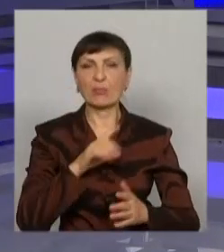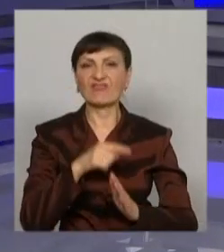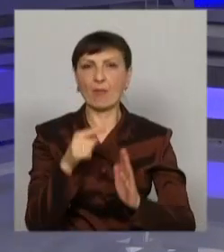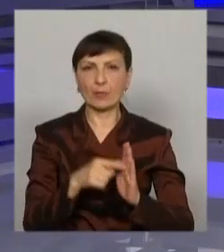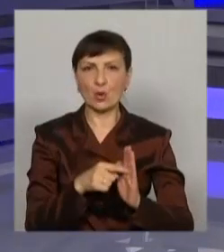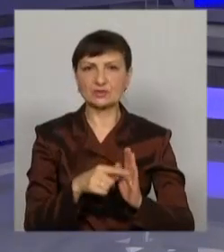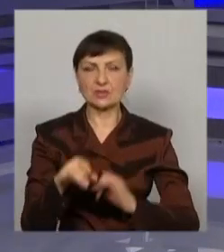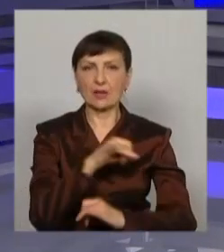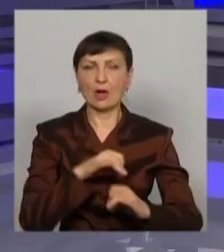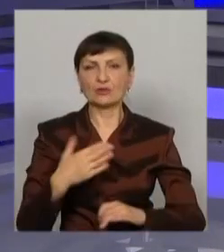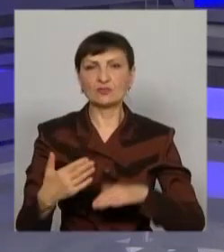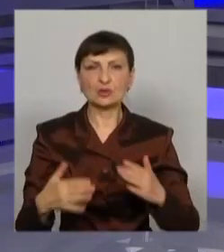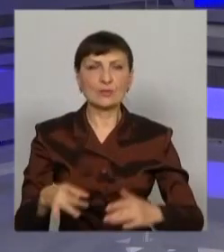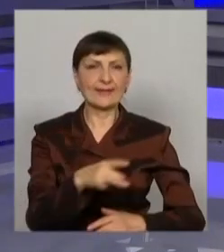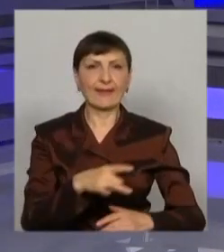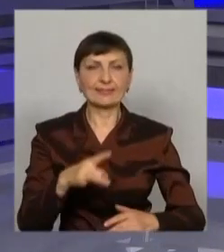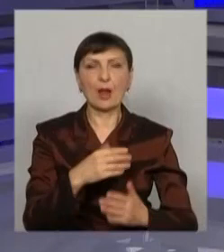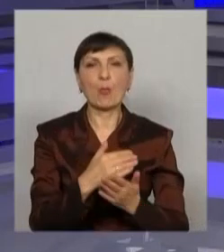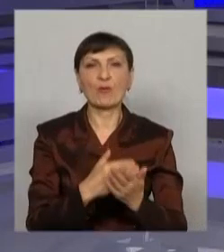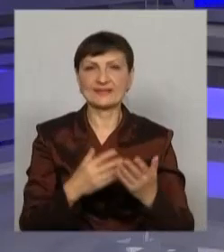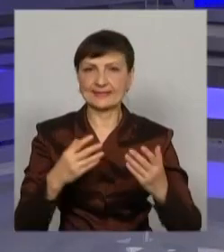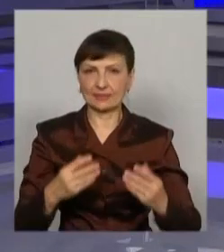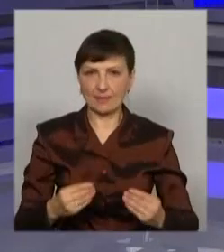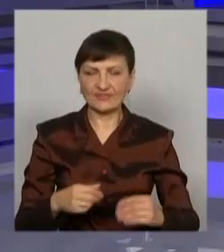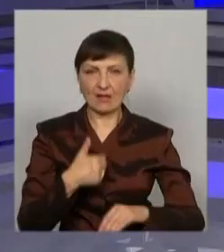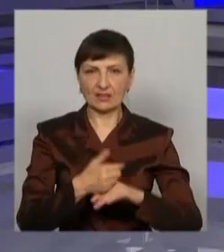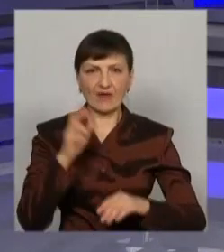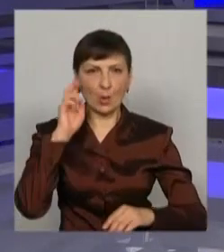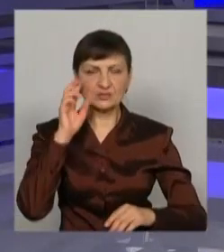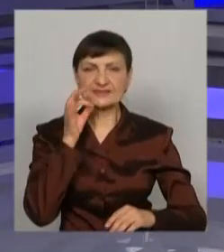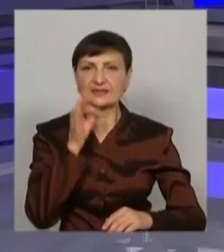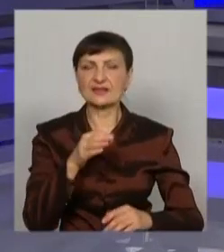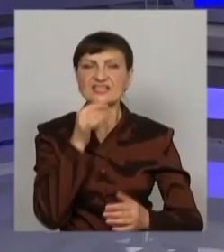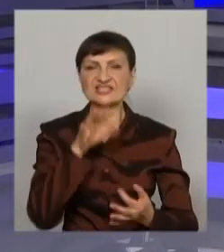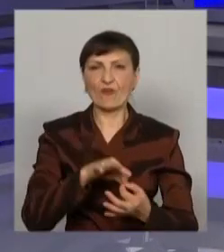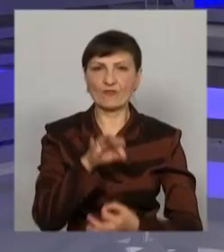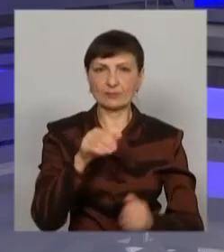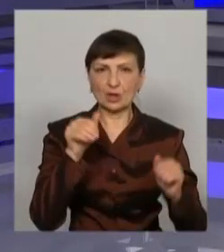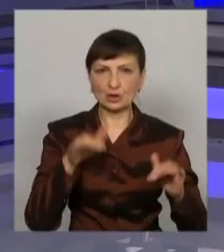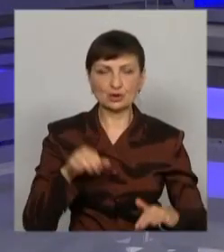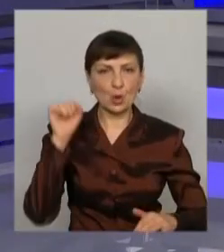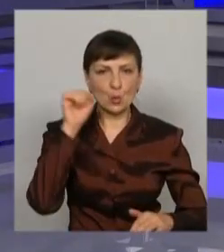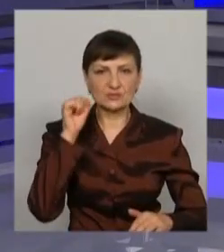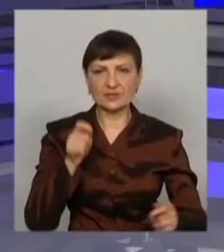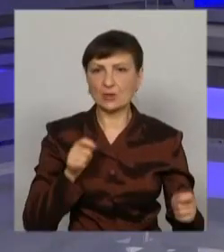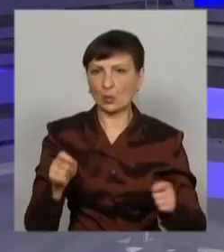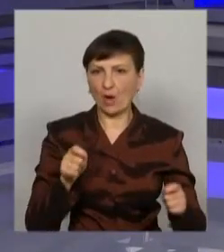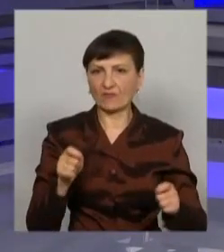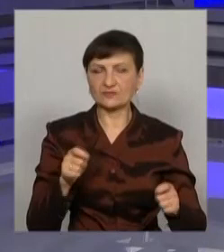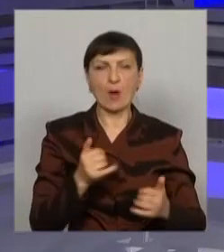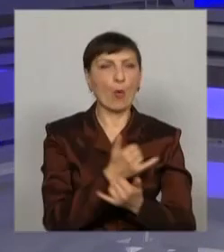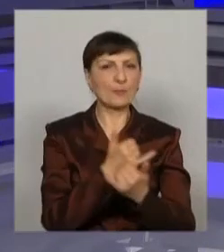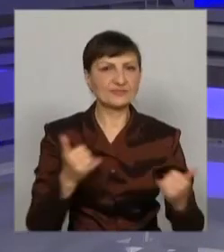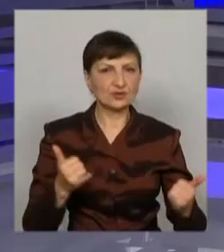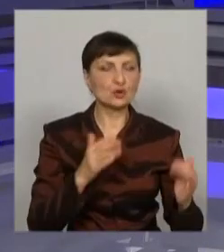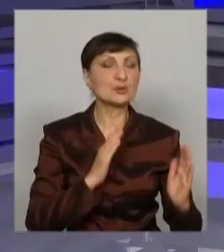вопросы двусторонней и региональной повестки дня. Глава государства отметил своевременность решений узбекского руководства по